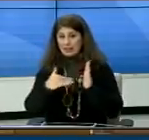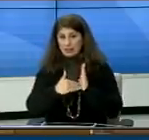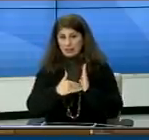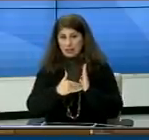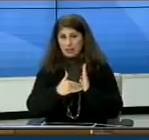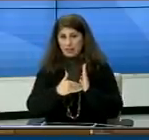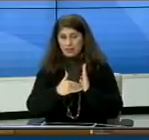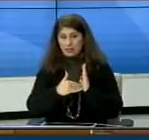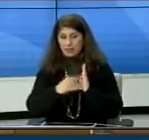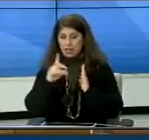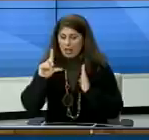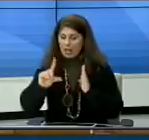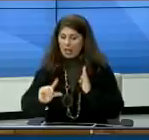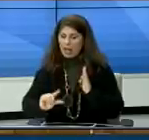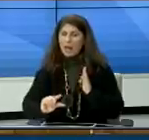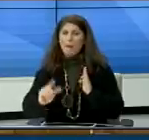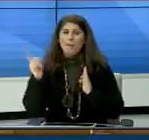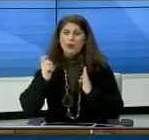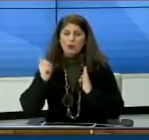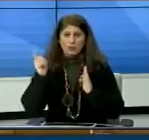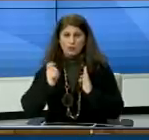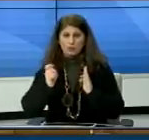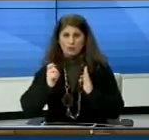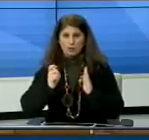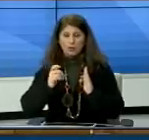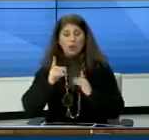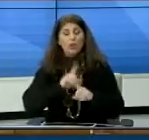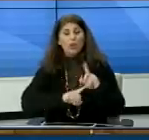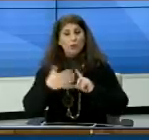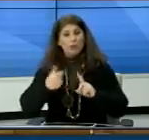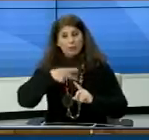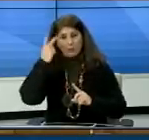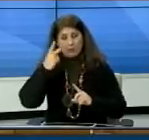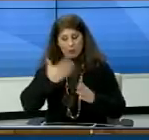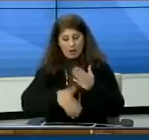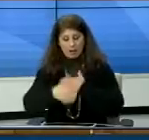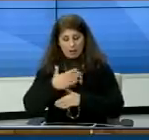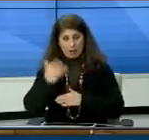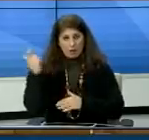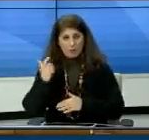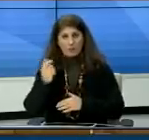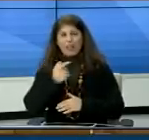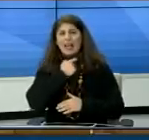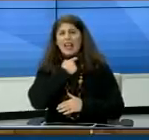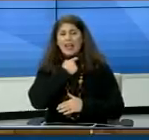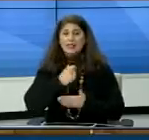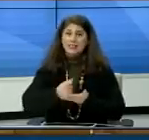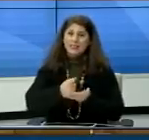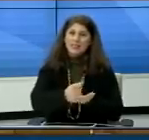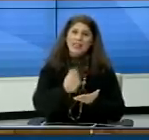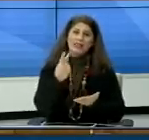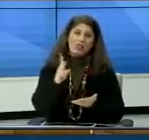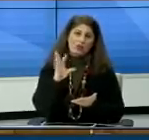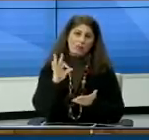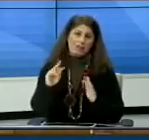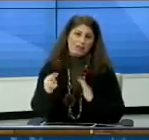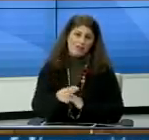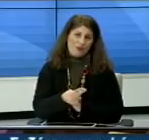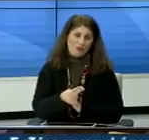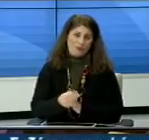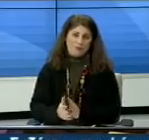634.000 χαμηλοσυνταξιούχοι και δικαιούχοι αναπηρικού επιδόματος έλαβαν έκτακτη ενίσχυση 250